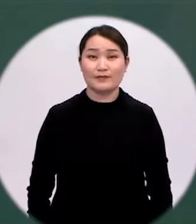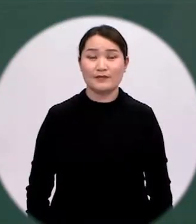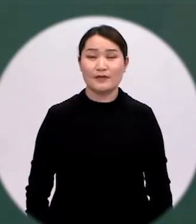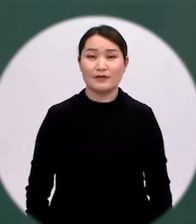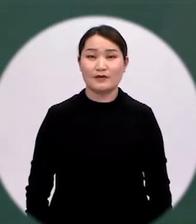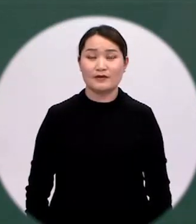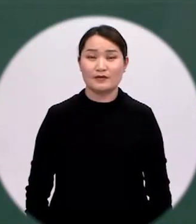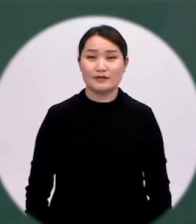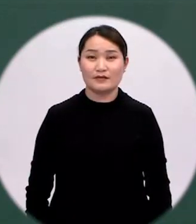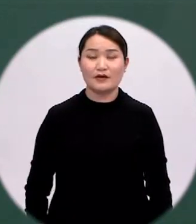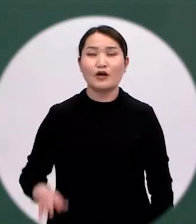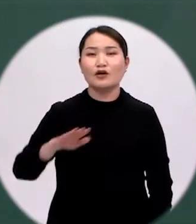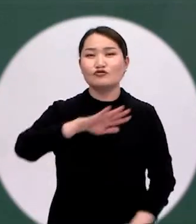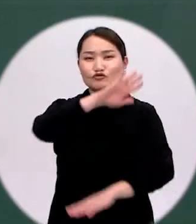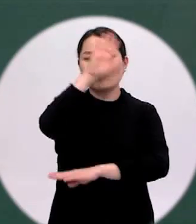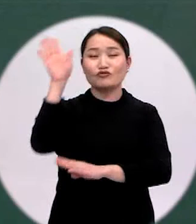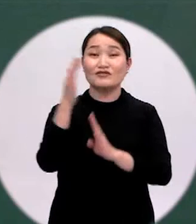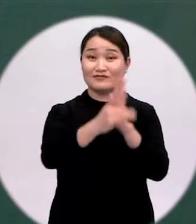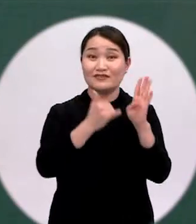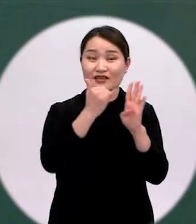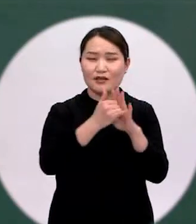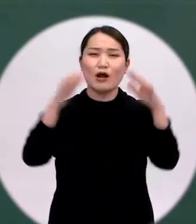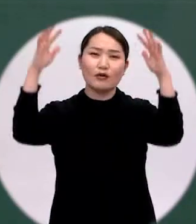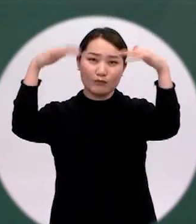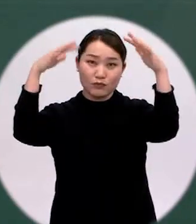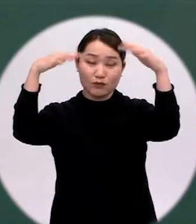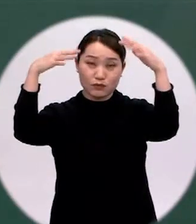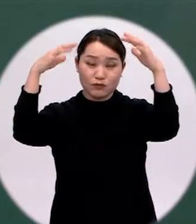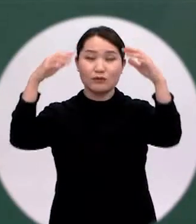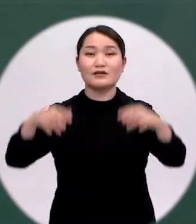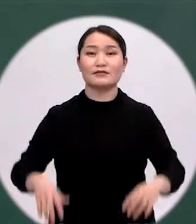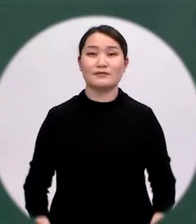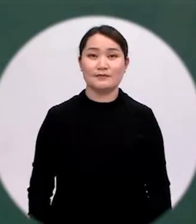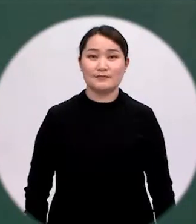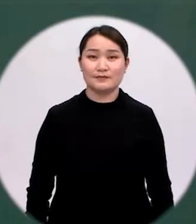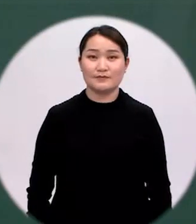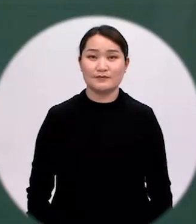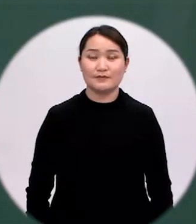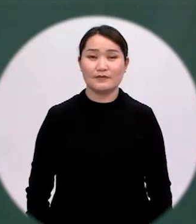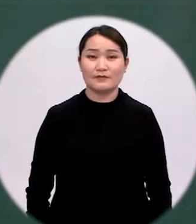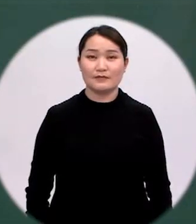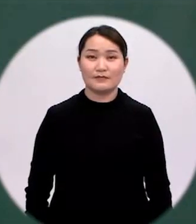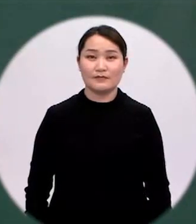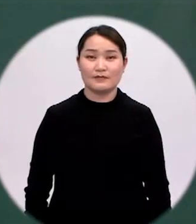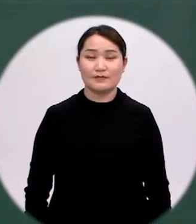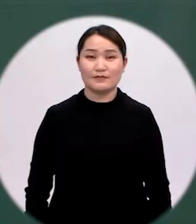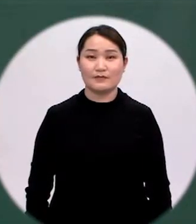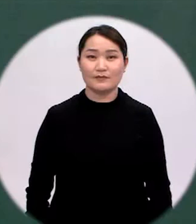хамгийн их ордог вэ? Зуны үлрэлд хамгийн их ордог. Тэгвэл энэ хэсэгт бүгдээрээ зуны тухай